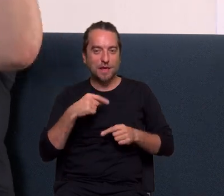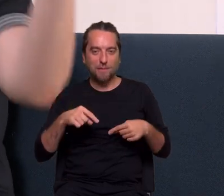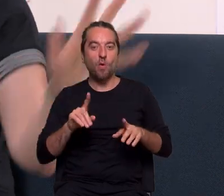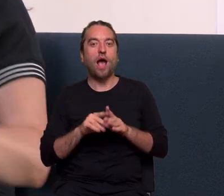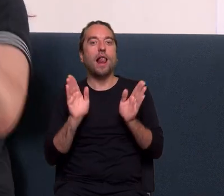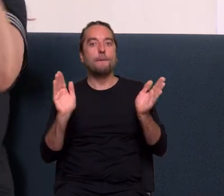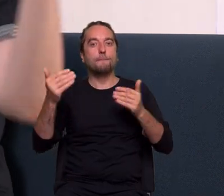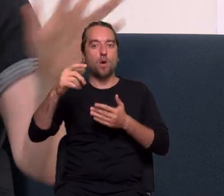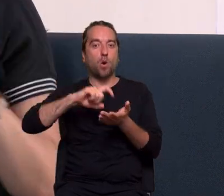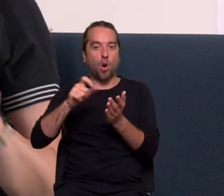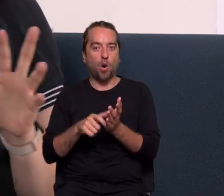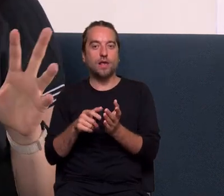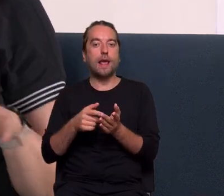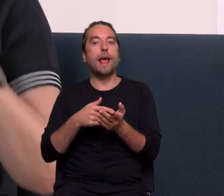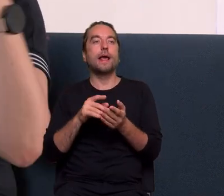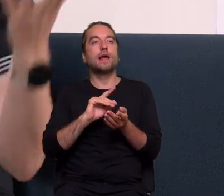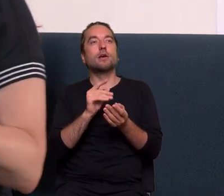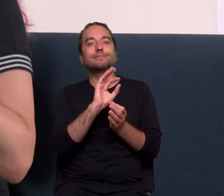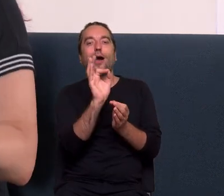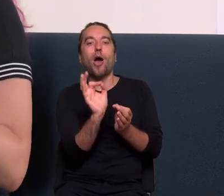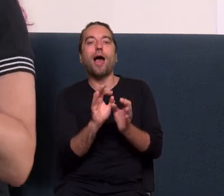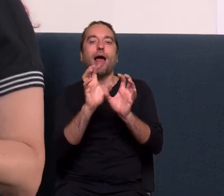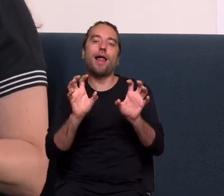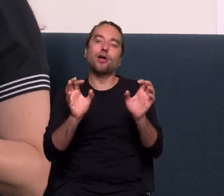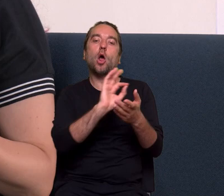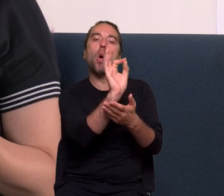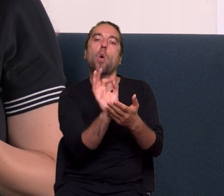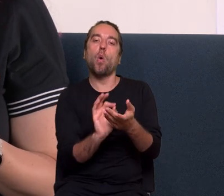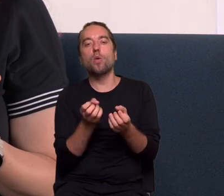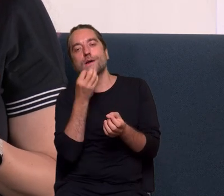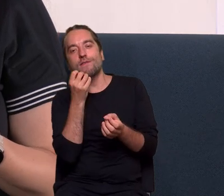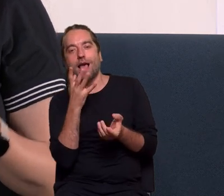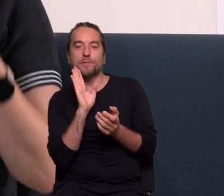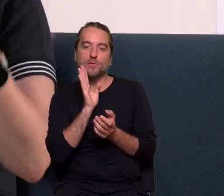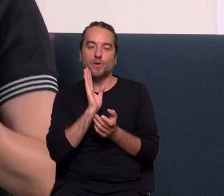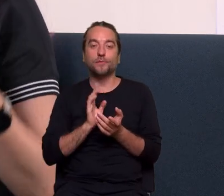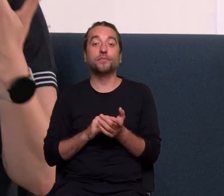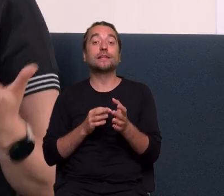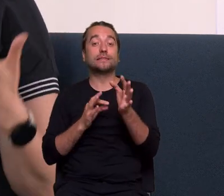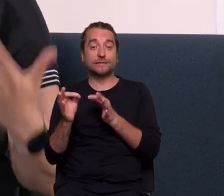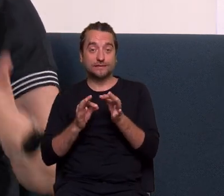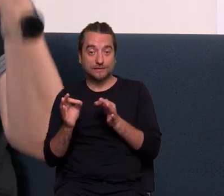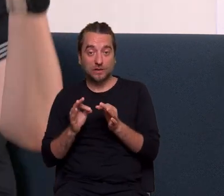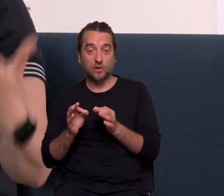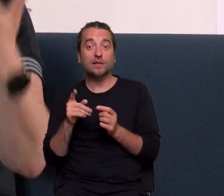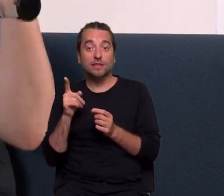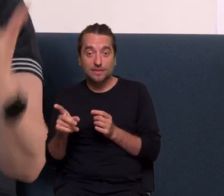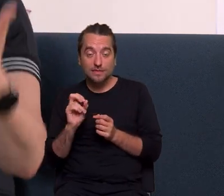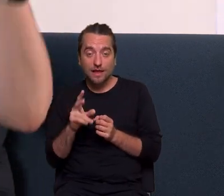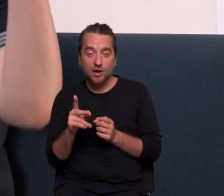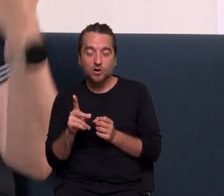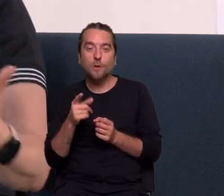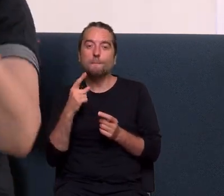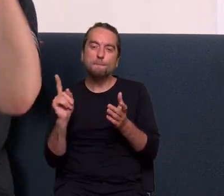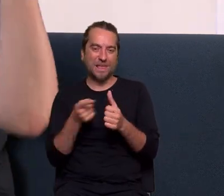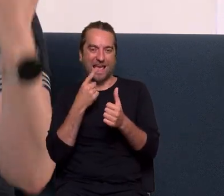izbach ozdabianych właśnie malunkami. Przepięknymi właśnie jakimiś kwiatami, tego typu rzeczami. I historie tych osadników, którzy mówili, że pierwsze co zrobili,